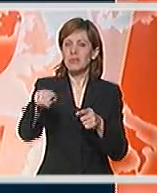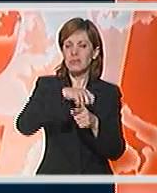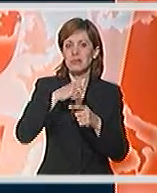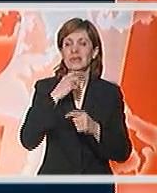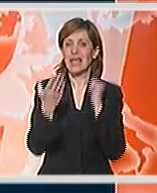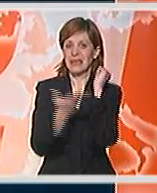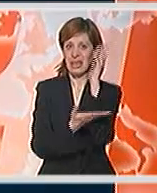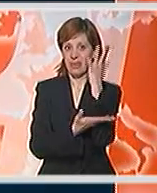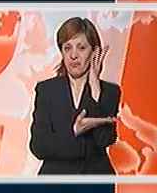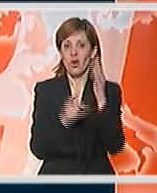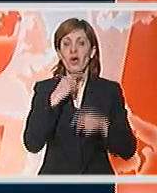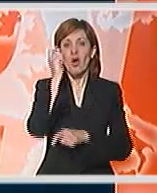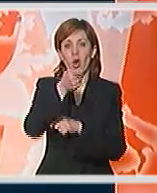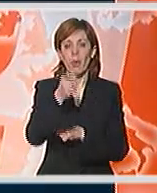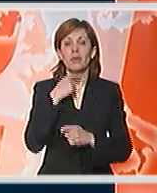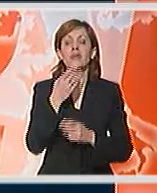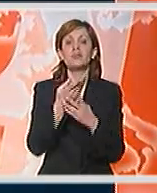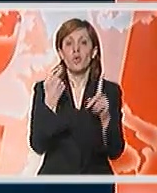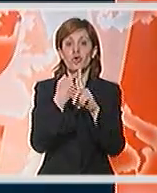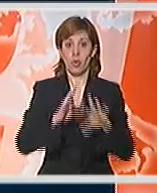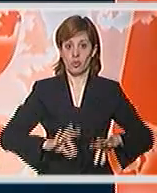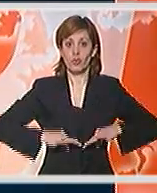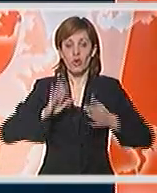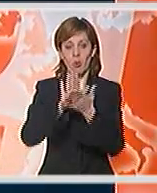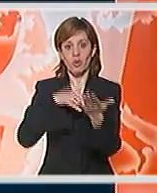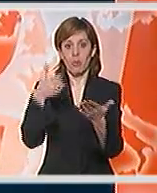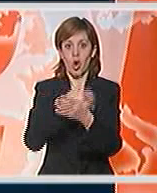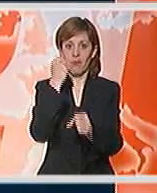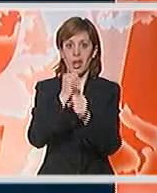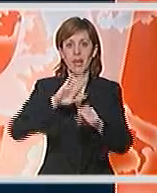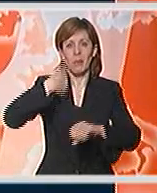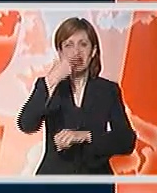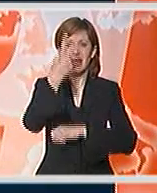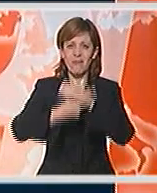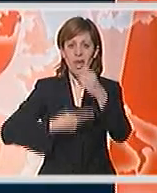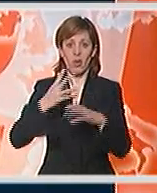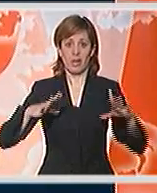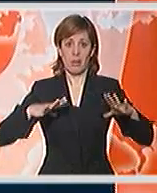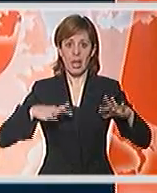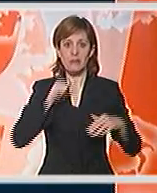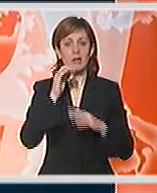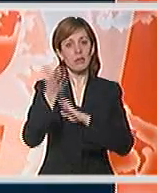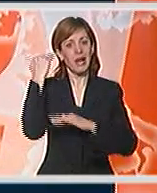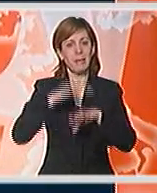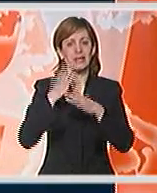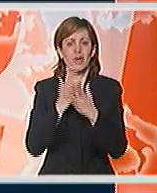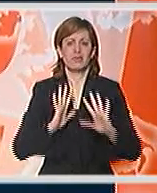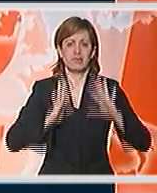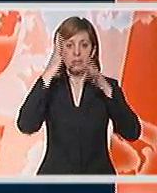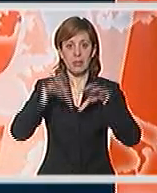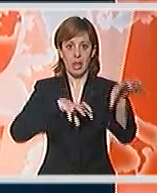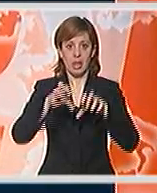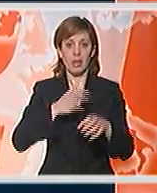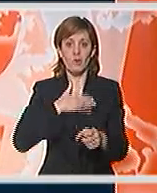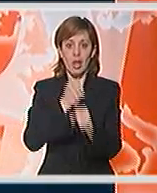drveta kombinata Koponik iz Kuršumlije jutros je obnovljena nakon 2 godine pauze i prošlomesečnih radničkih protesta. Na